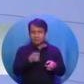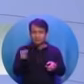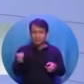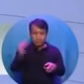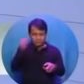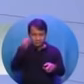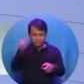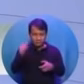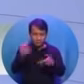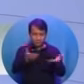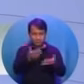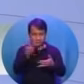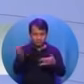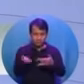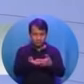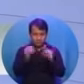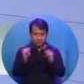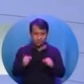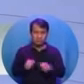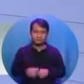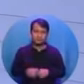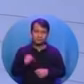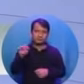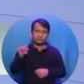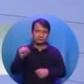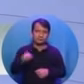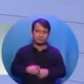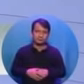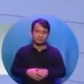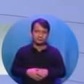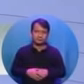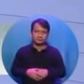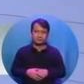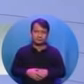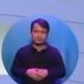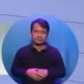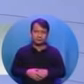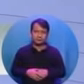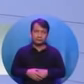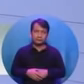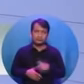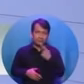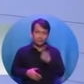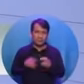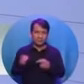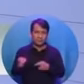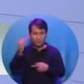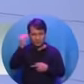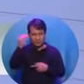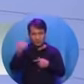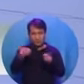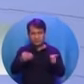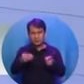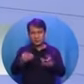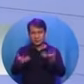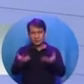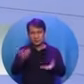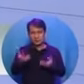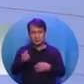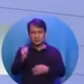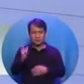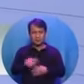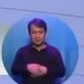Anthony, tutulong po kami. Opo. Okay, sir. For the meantime, Chairman, para sa inyo po, ano po opinion niyo, Chairman? Sige po,